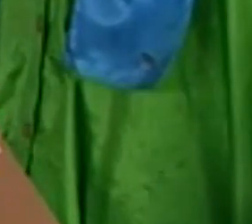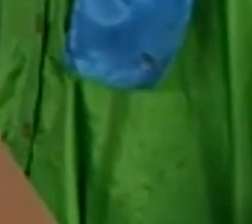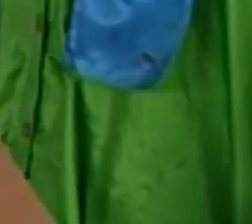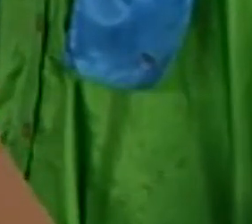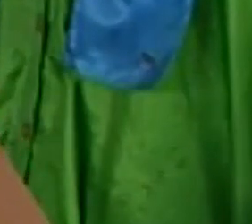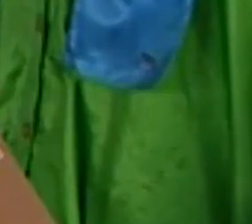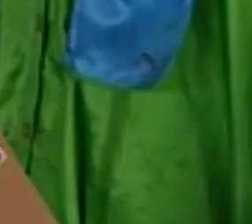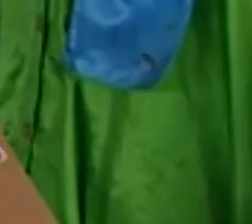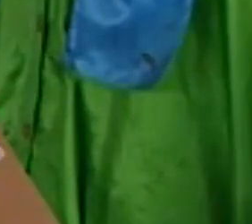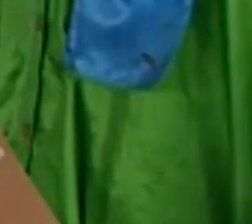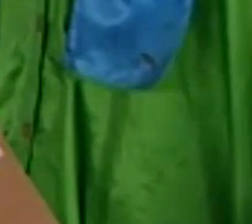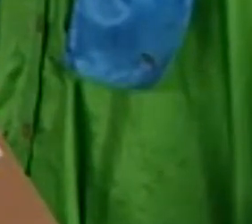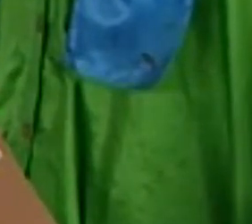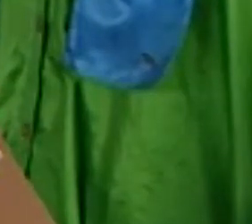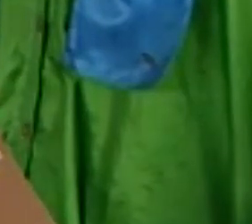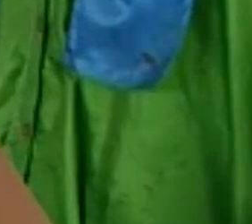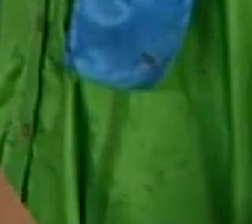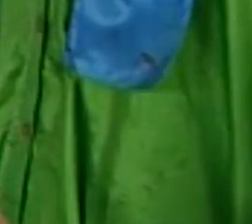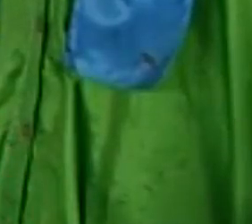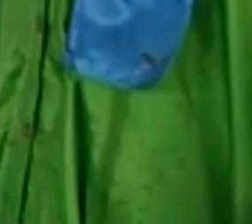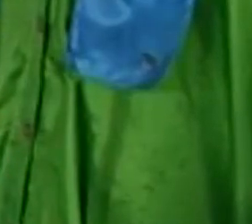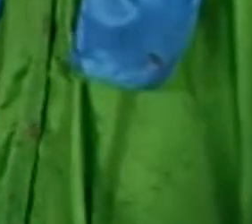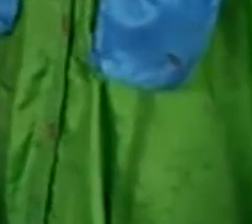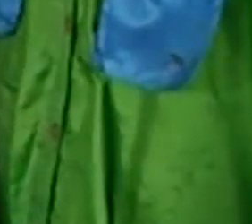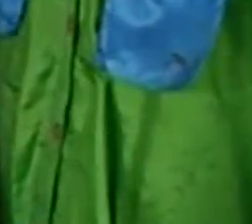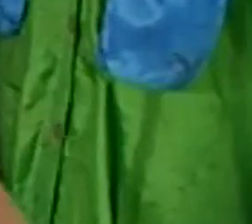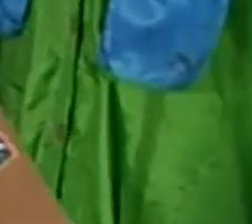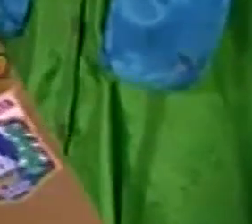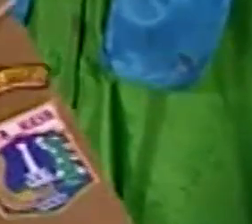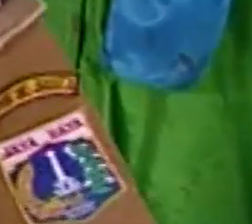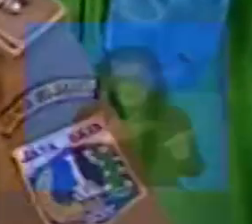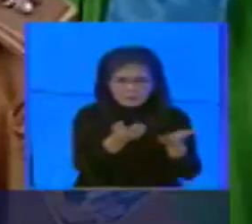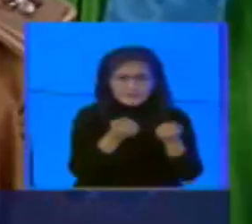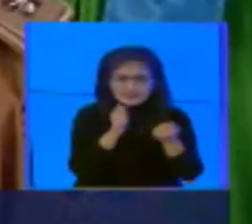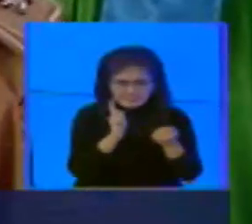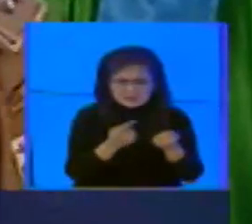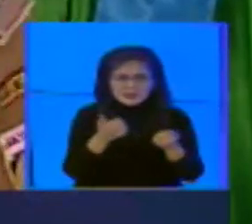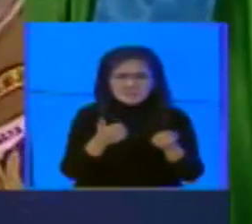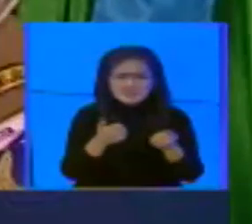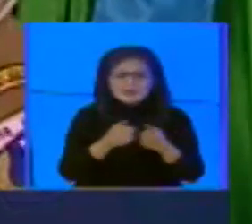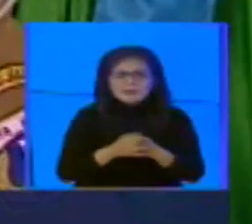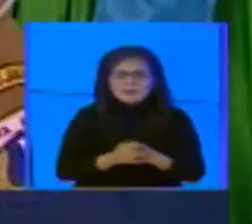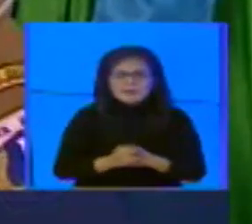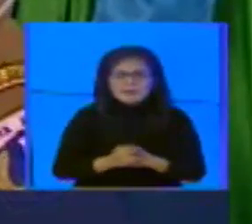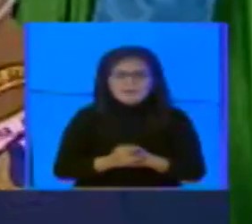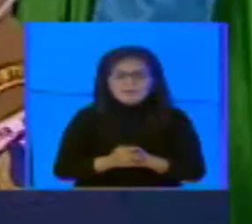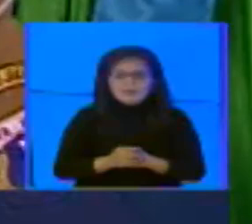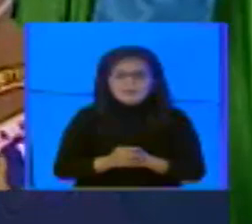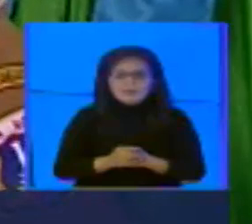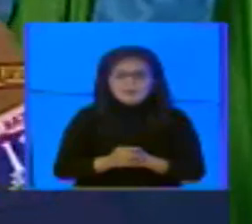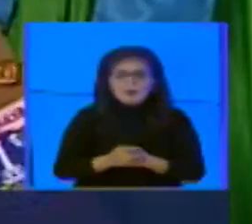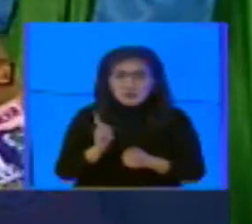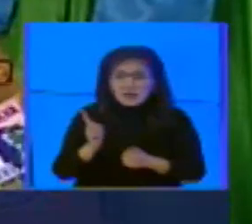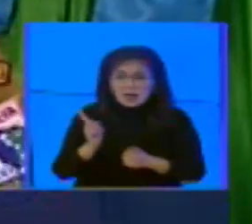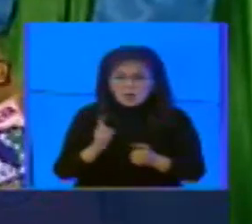tetap kita harus sesuai disampaikan dengan apa yang ada, sesuai dengan apa adanya. Yang kalau ada namanya ya kita